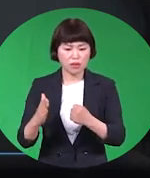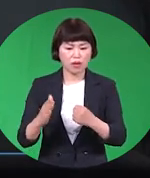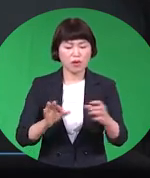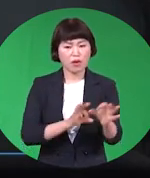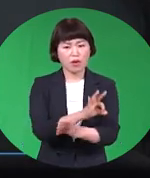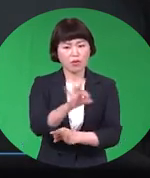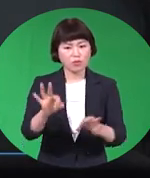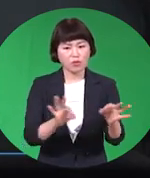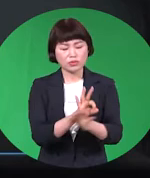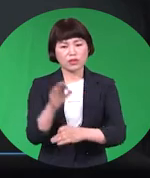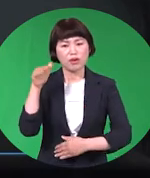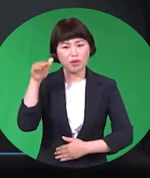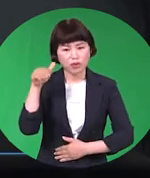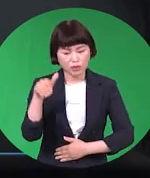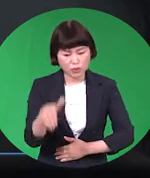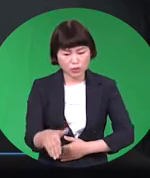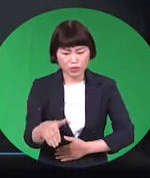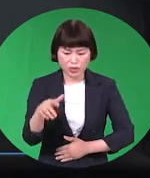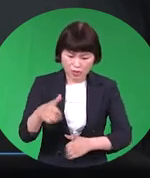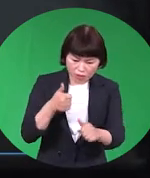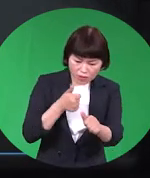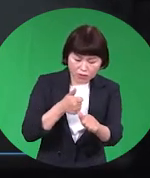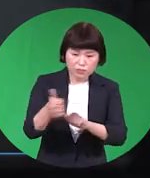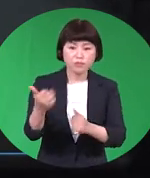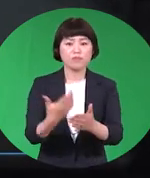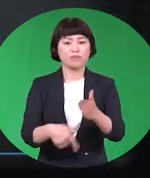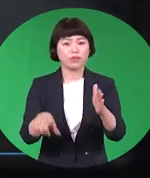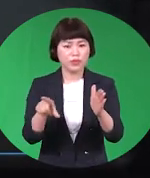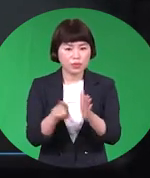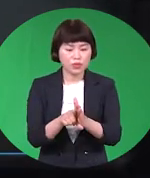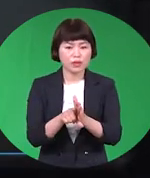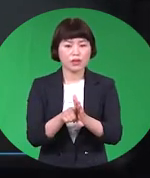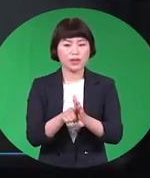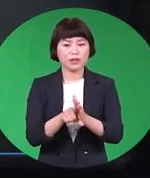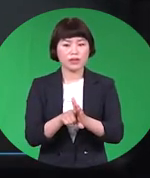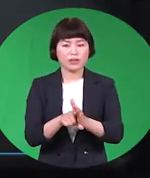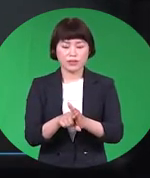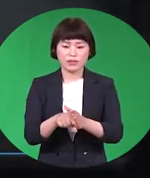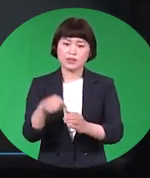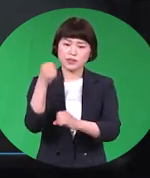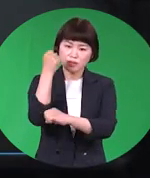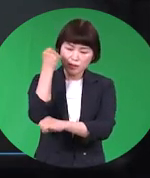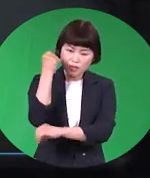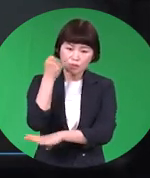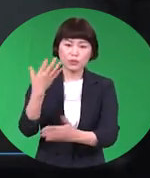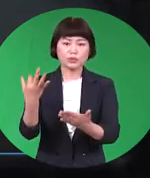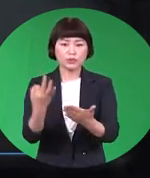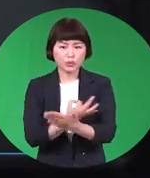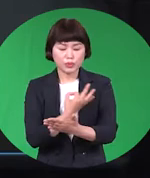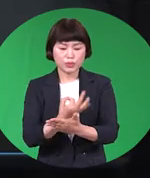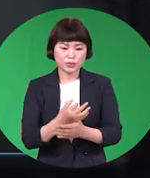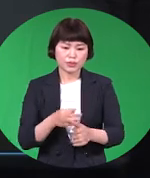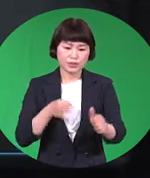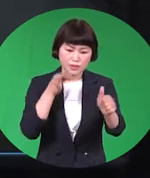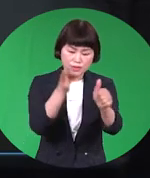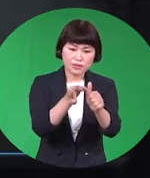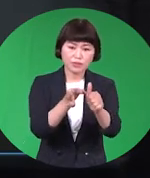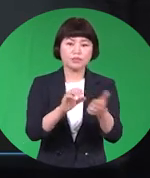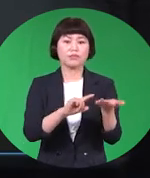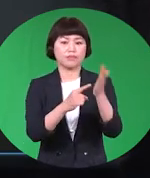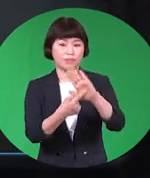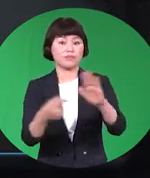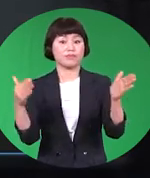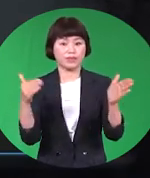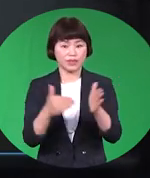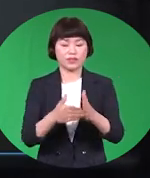위기를 극복하기 위해 양평군 재난기본소득 지급을 발표하였고